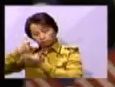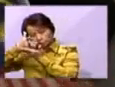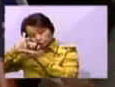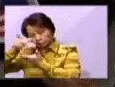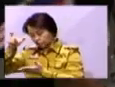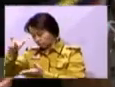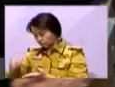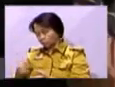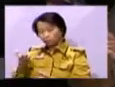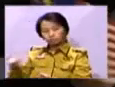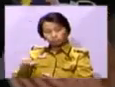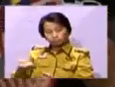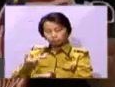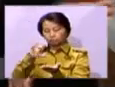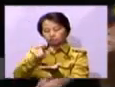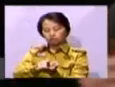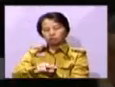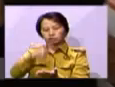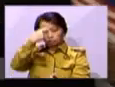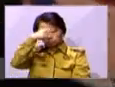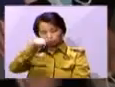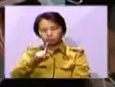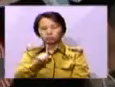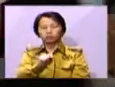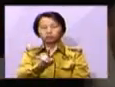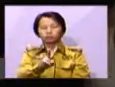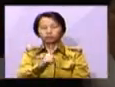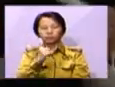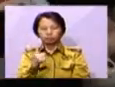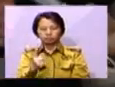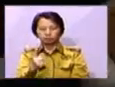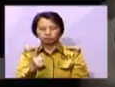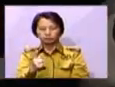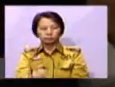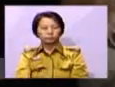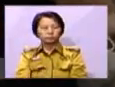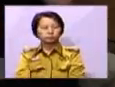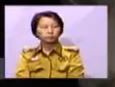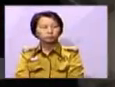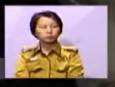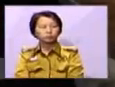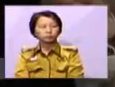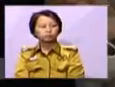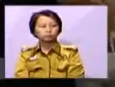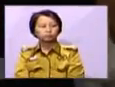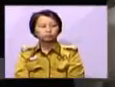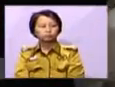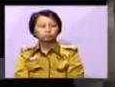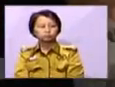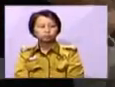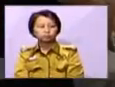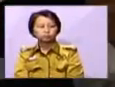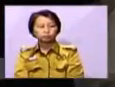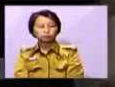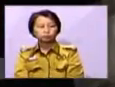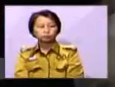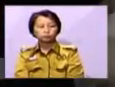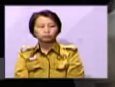kamera Muhammad Suhaimi Mahmud melaporkan untuk TV1. Merdeka! Merdeka! Merdeka! Merdeka!